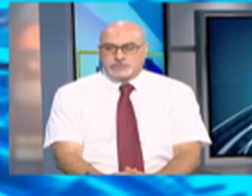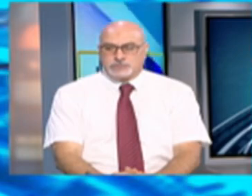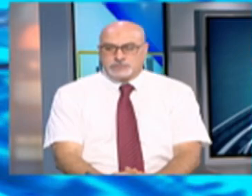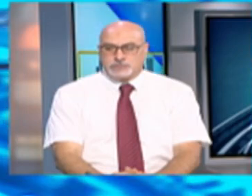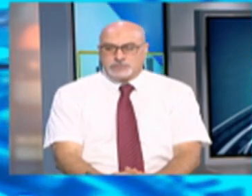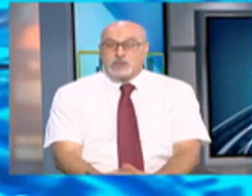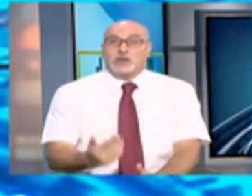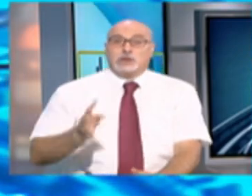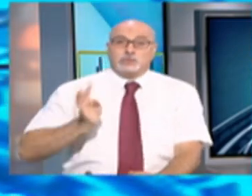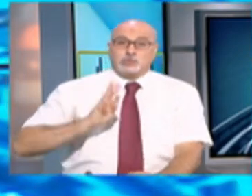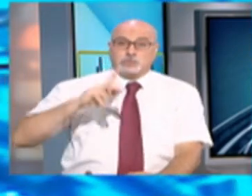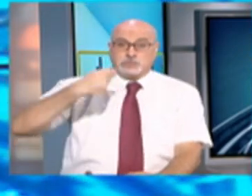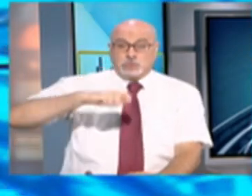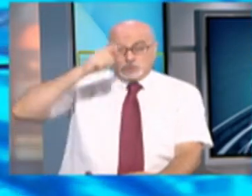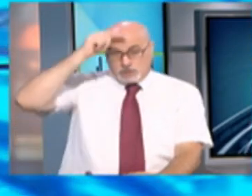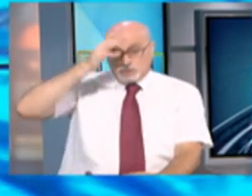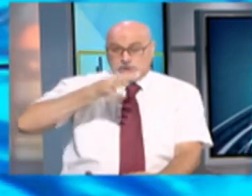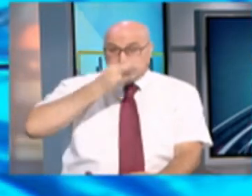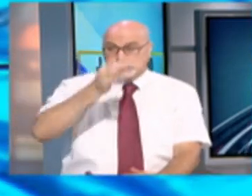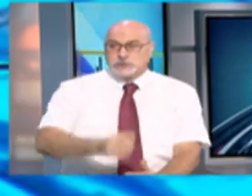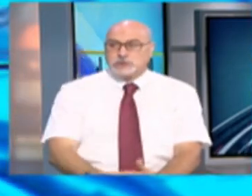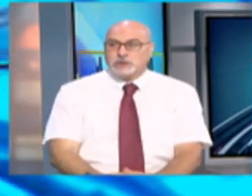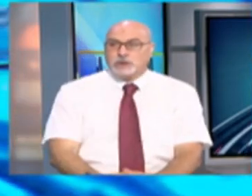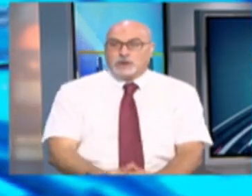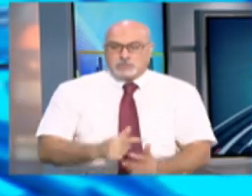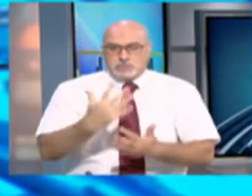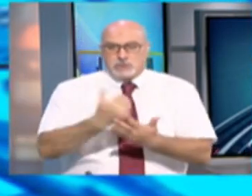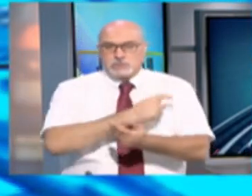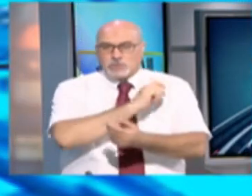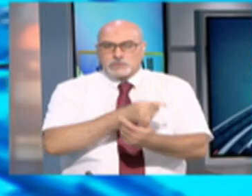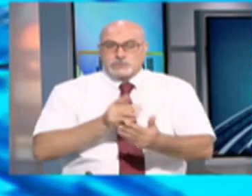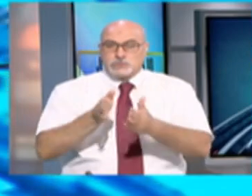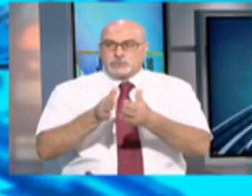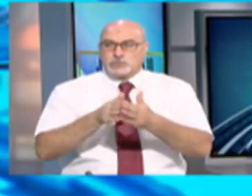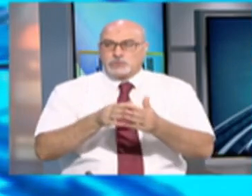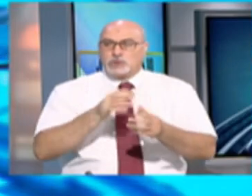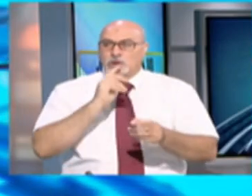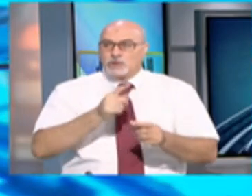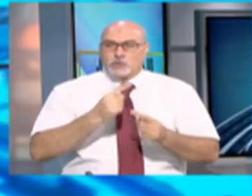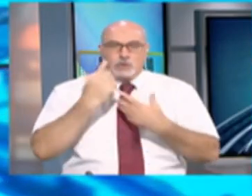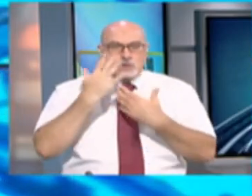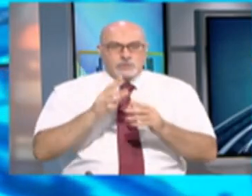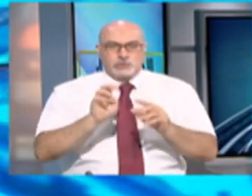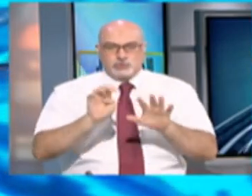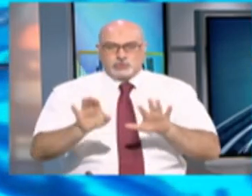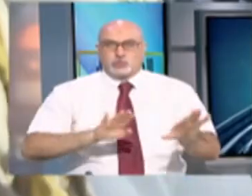رئيس الجمهورية أكد على أهمية هذا المكسب الرياضي داعيا إلى الالتزام